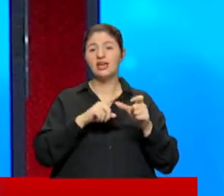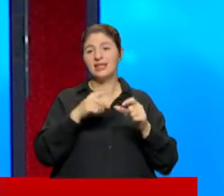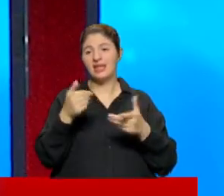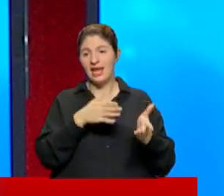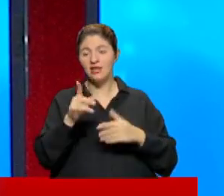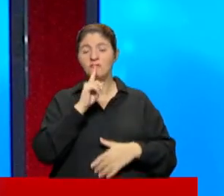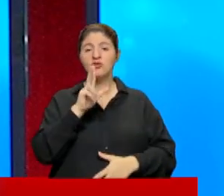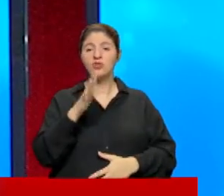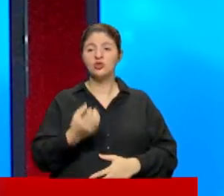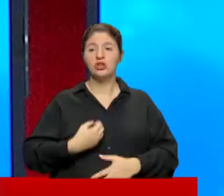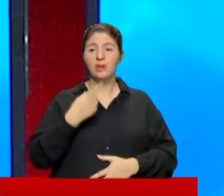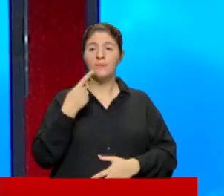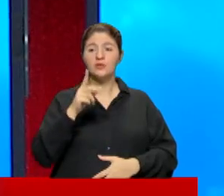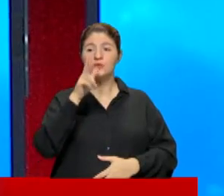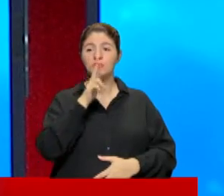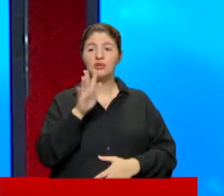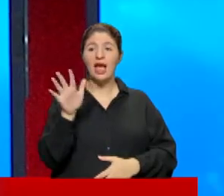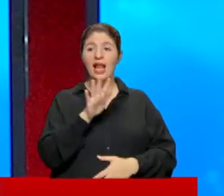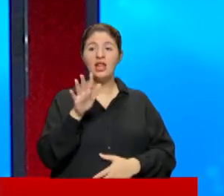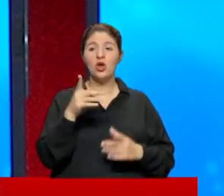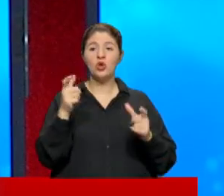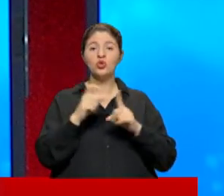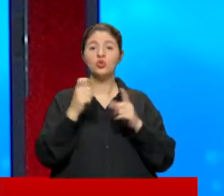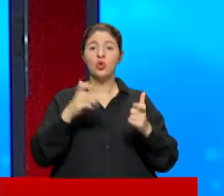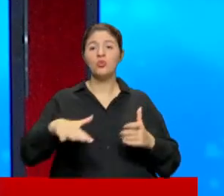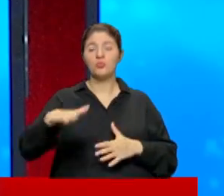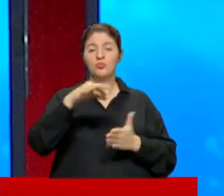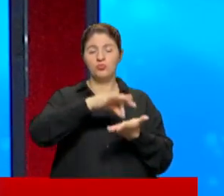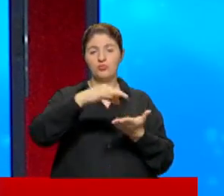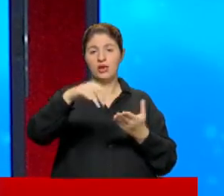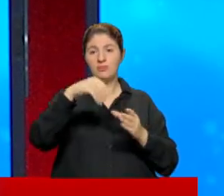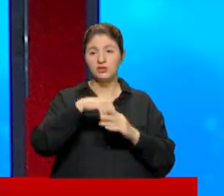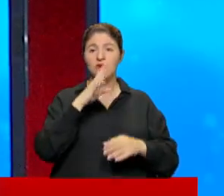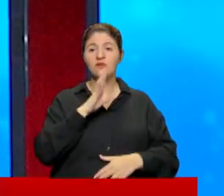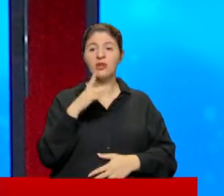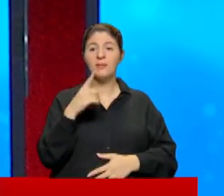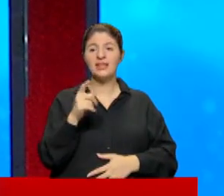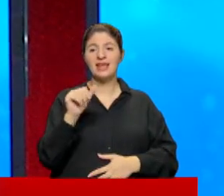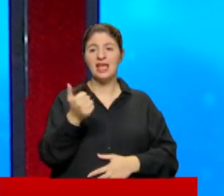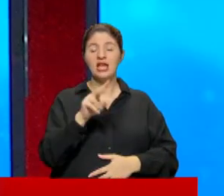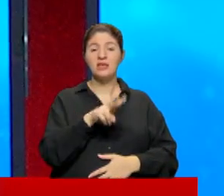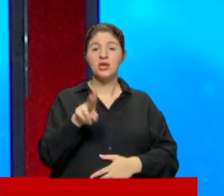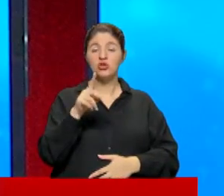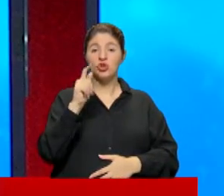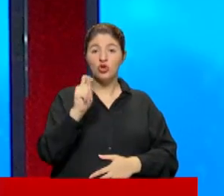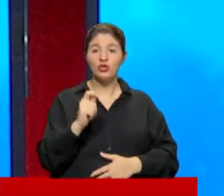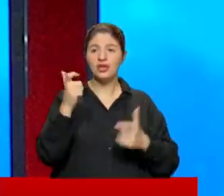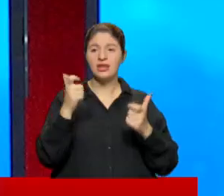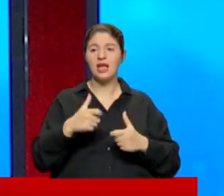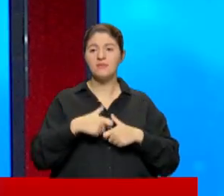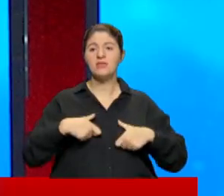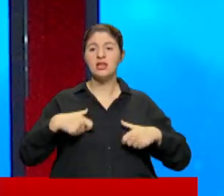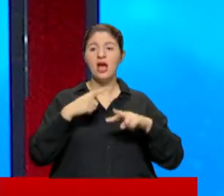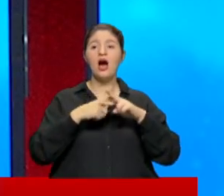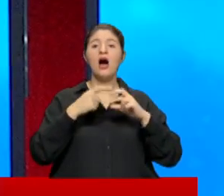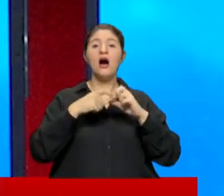135 üreticiye 1350 dönüm araziye ekilmesi için 450.000 lira değerinde 27 ton yerli ve milli